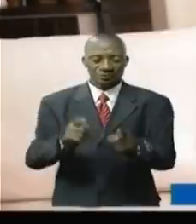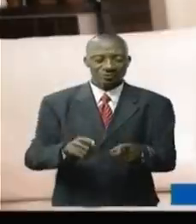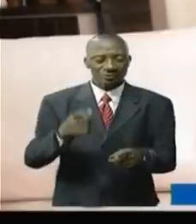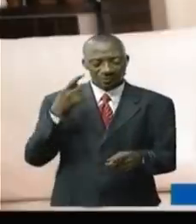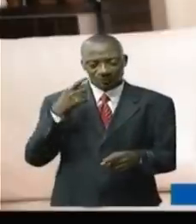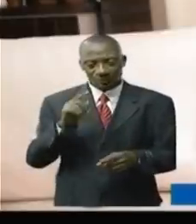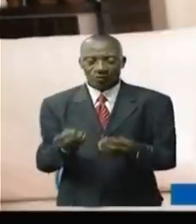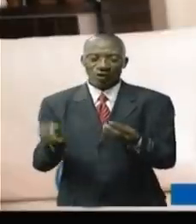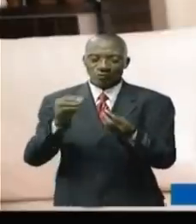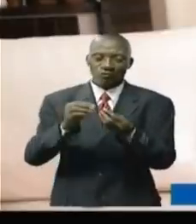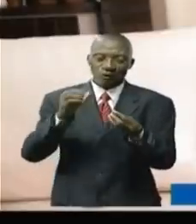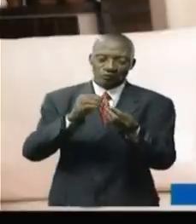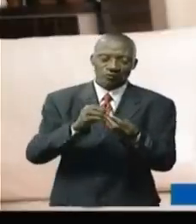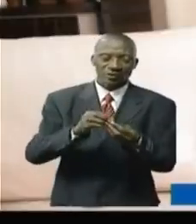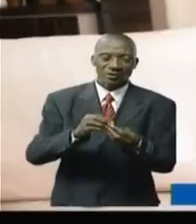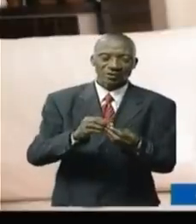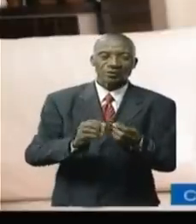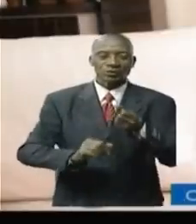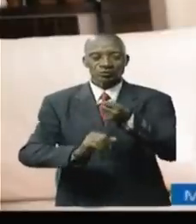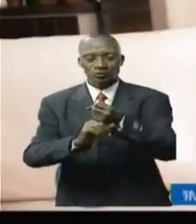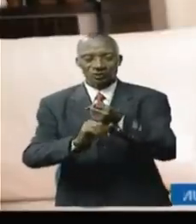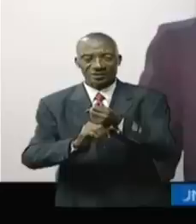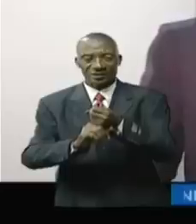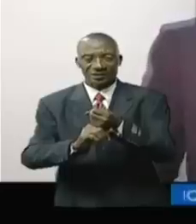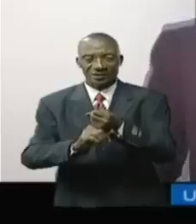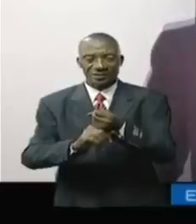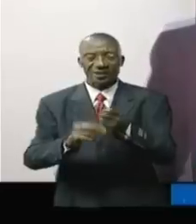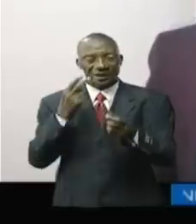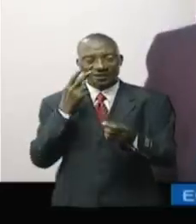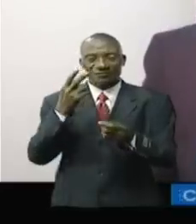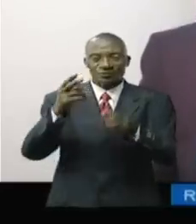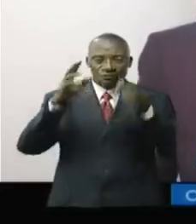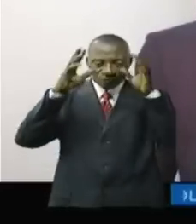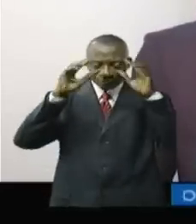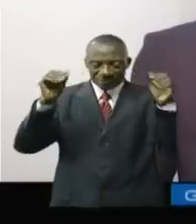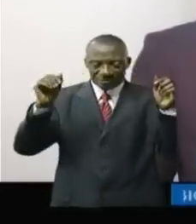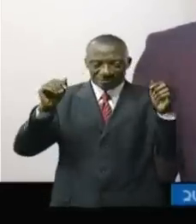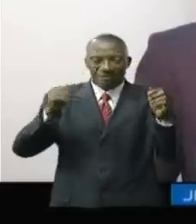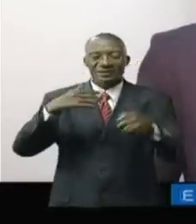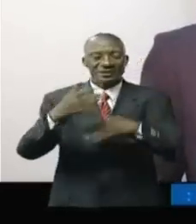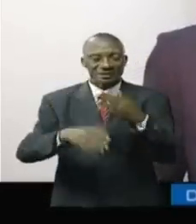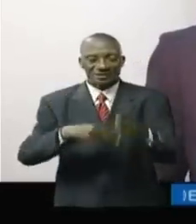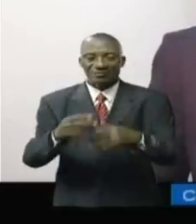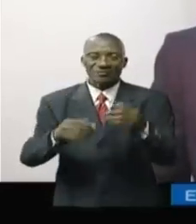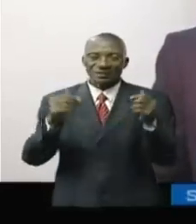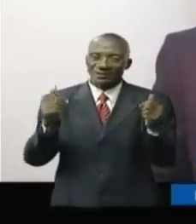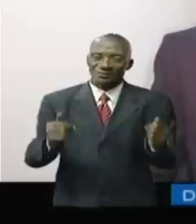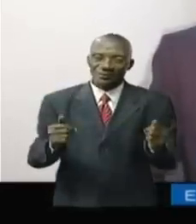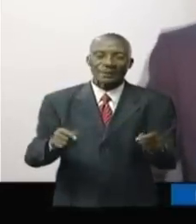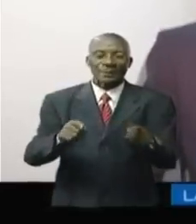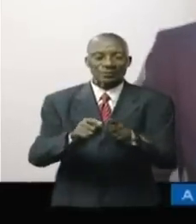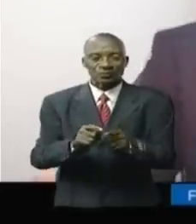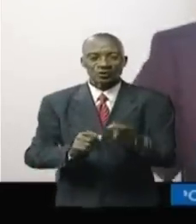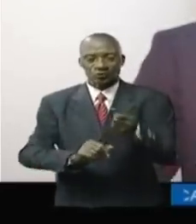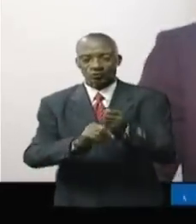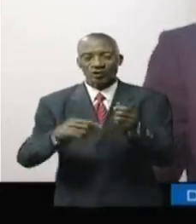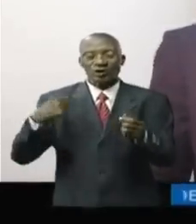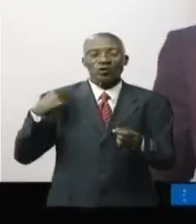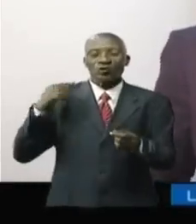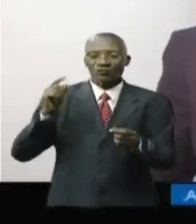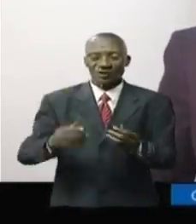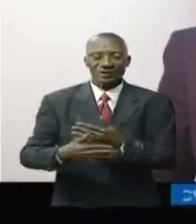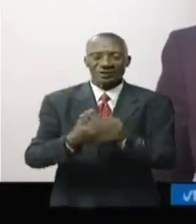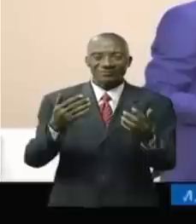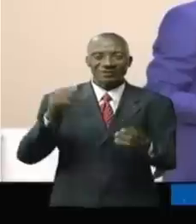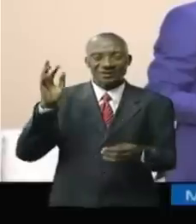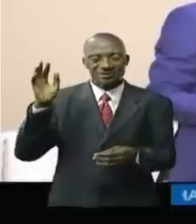l'édifice pour soutenir la vision du chef de l'État. Nous devons tous mettre la main dans la pâte pour faire avancer les